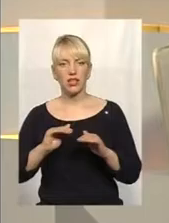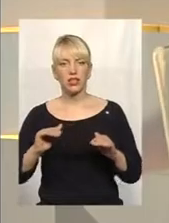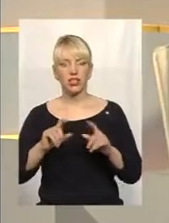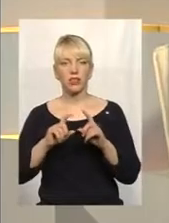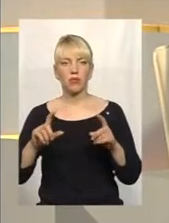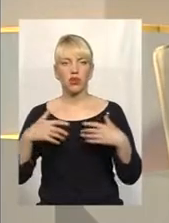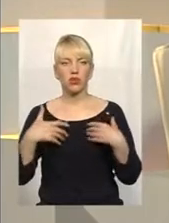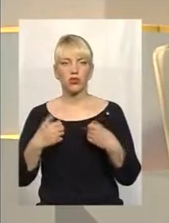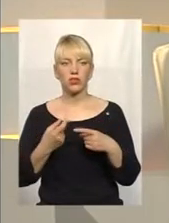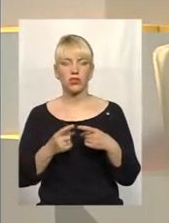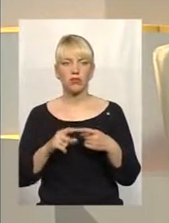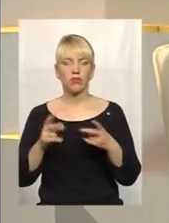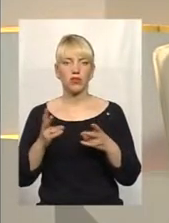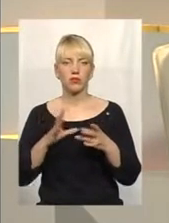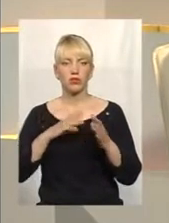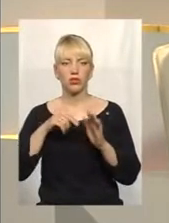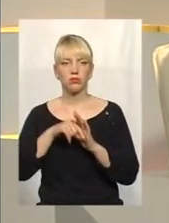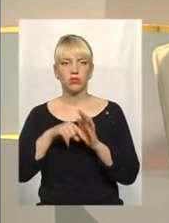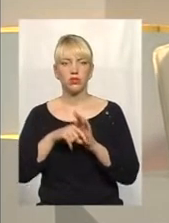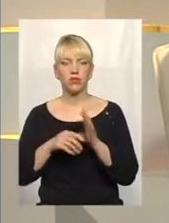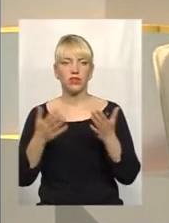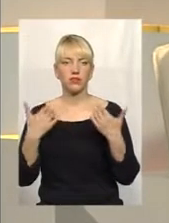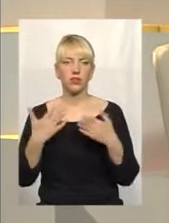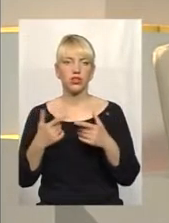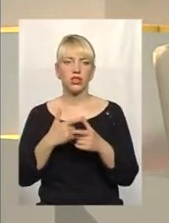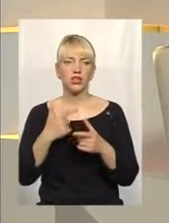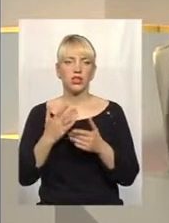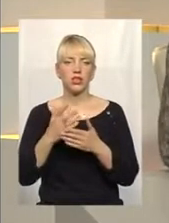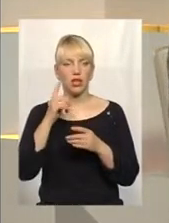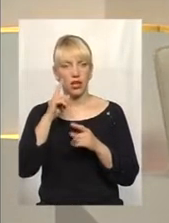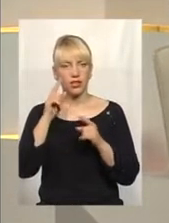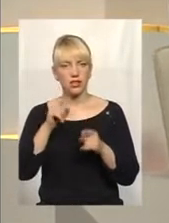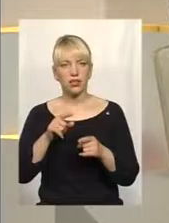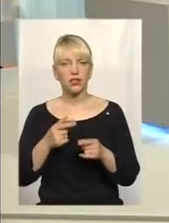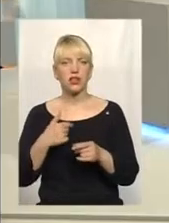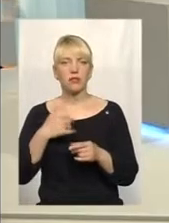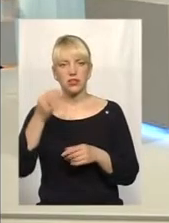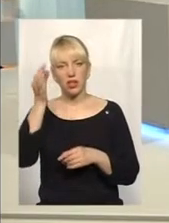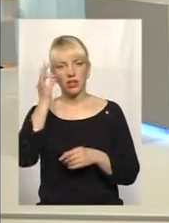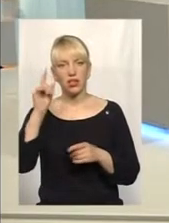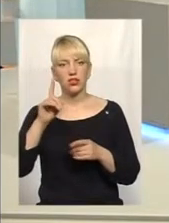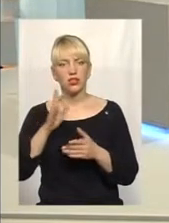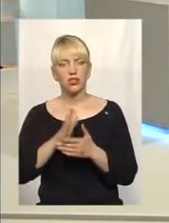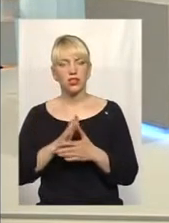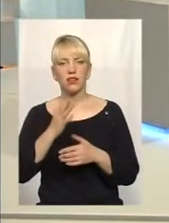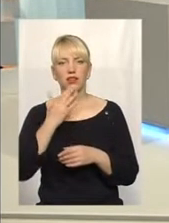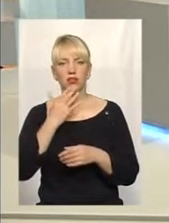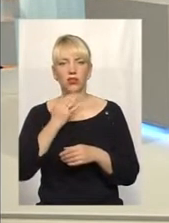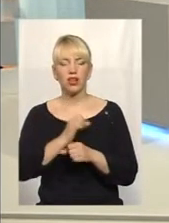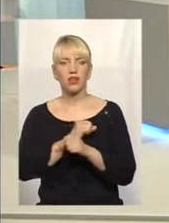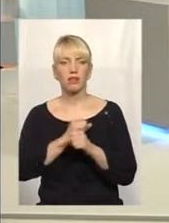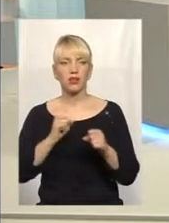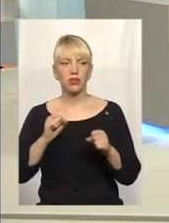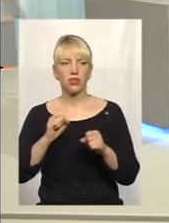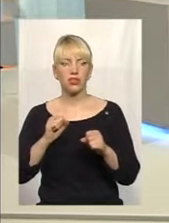оздоровлення, адже це має бути змістовний відпочинок. Чи є акцент? Ми вже згадали, що є національно-патріотичне виховання.